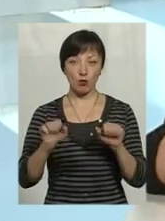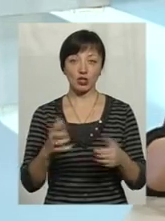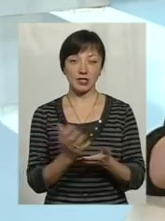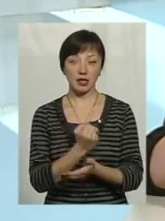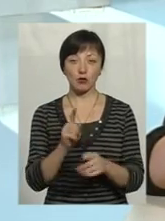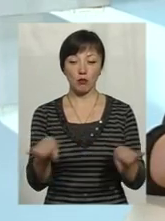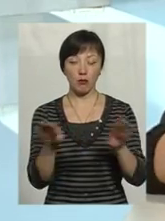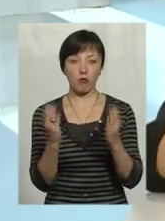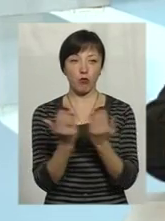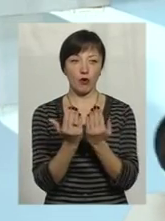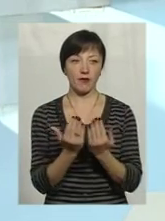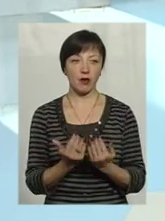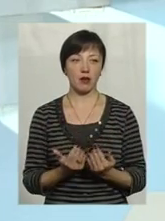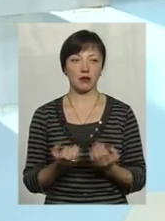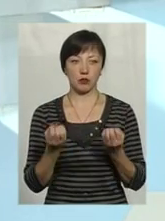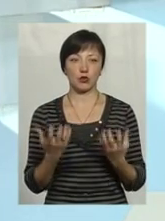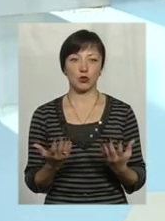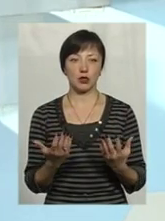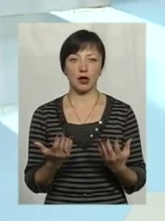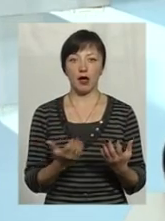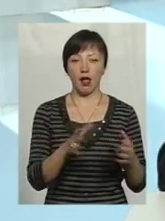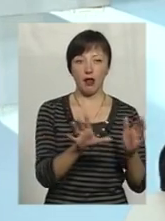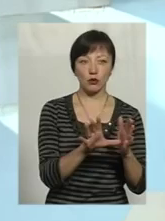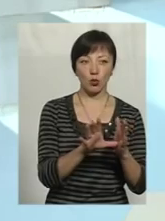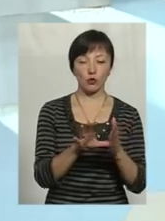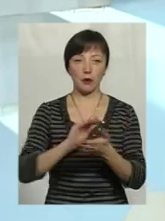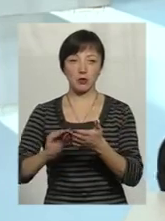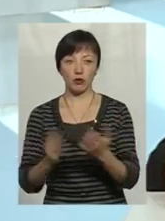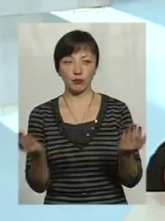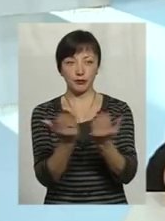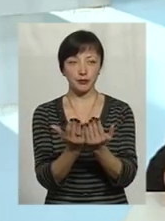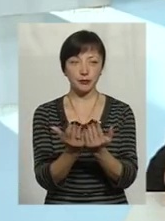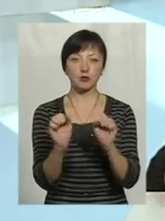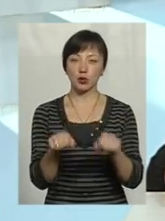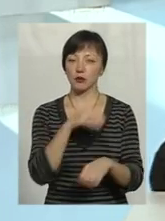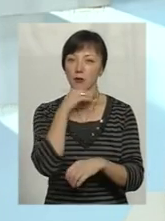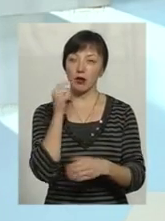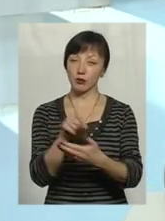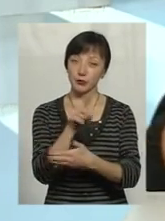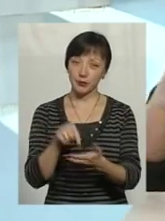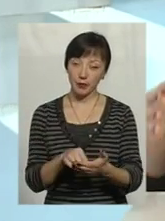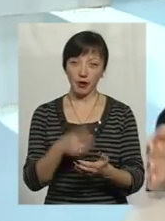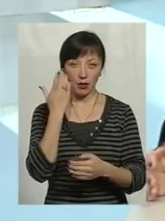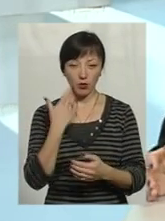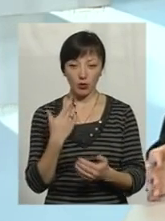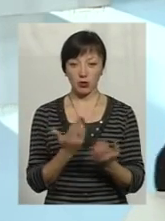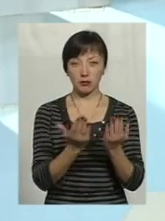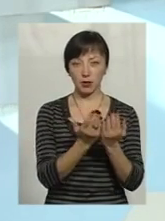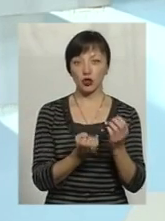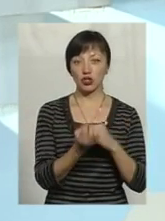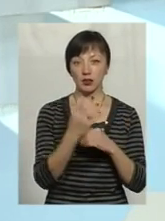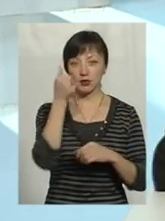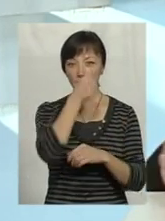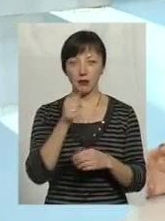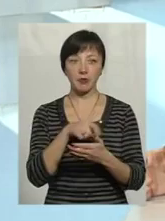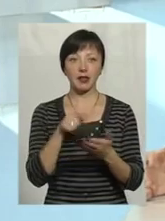знайти, щоб порівняти. Навіть от просто порівнявши електронну і письмову, вже можна ставити багато питань. А коли береш ще 14-й рік, то